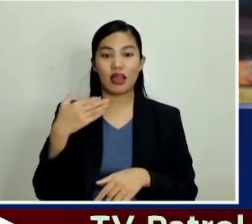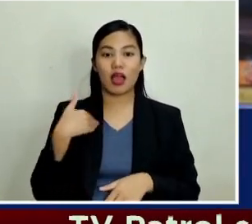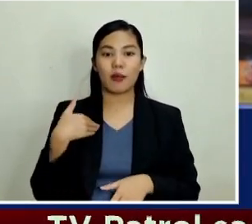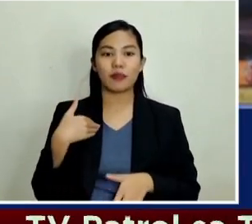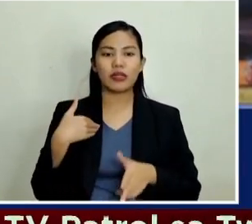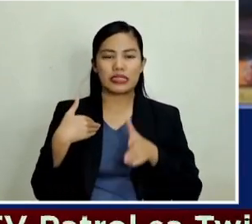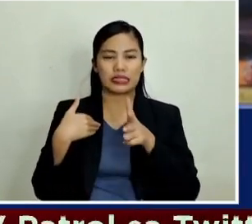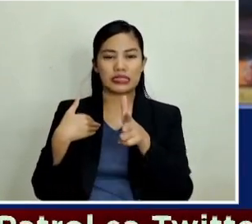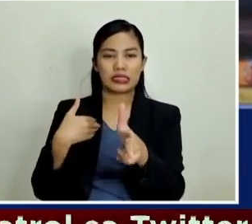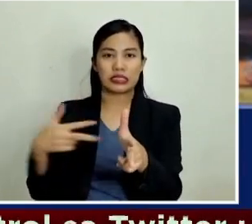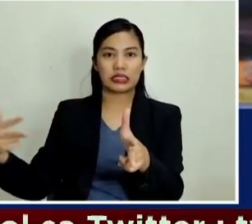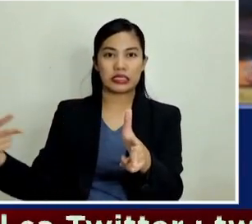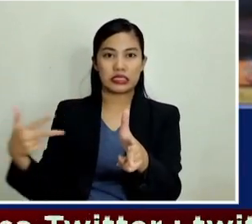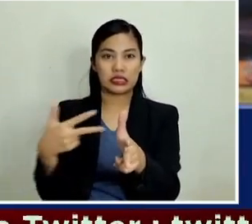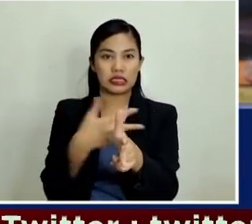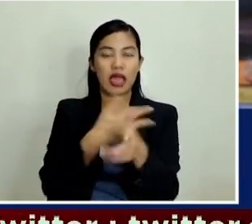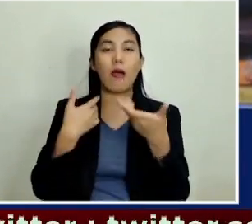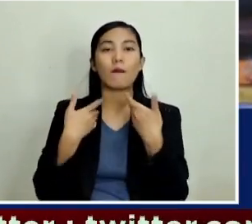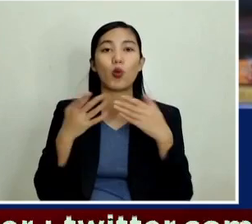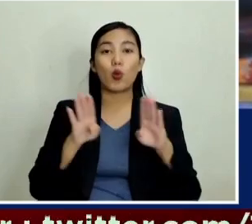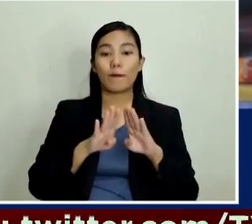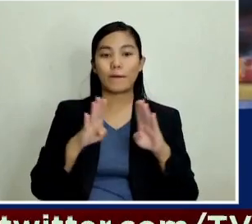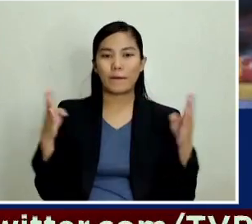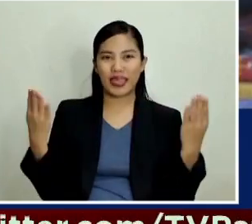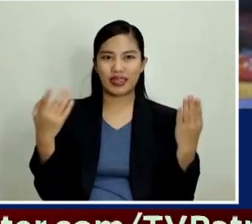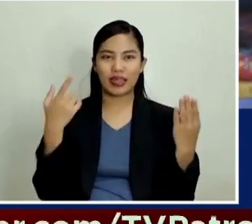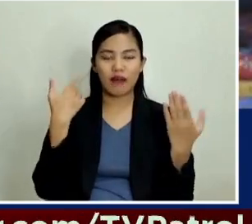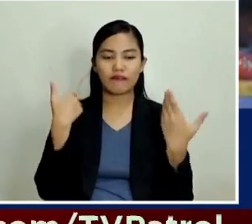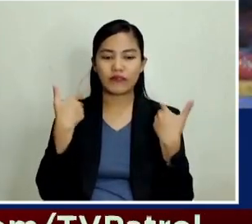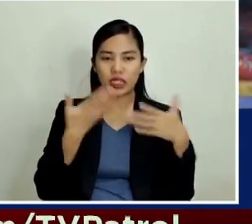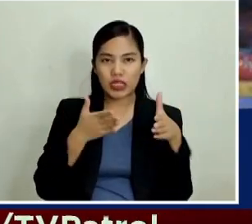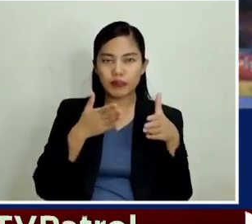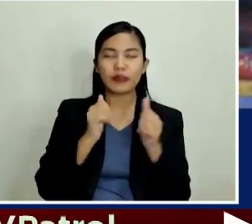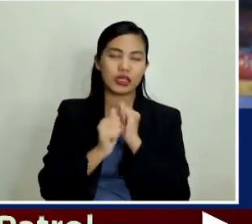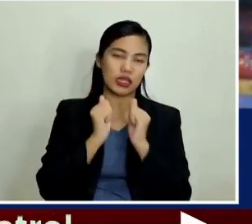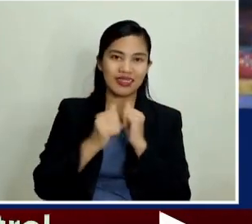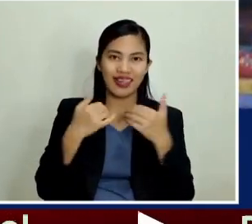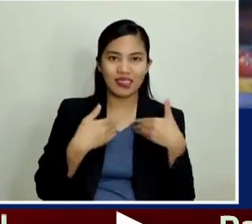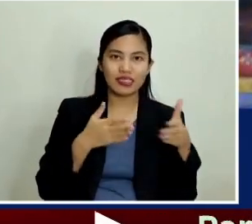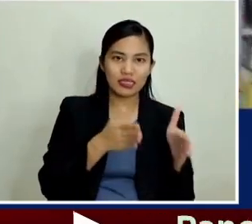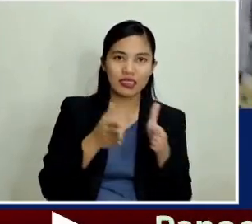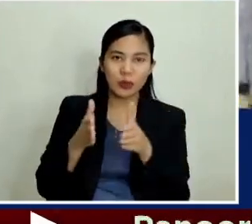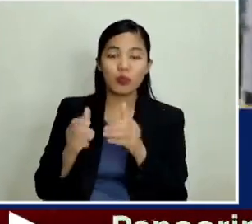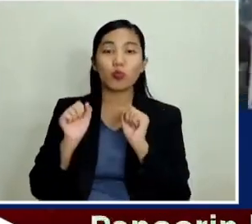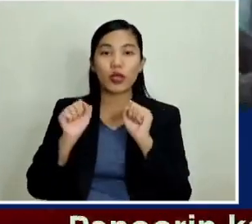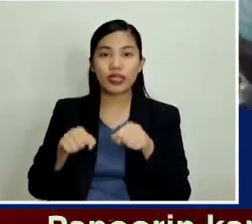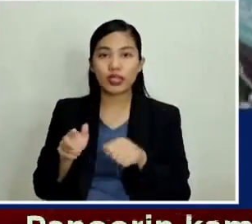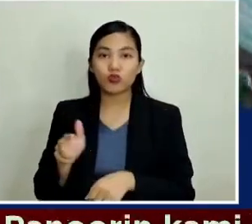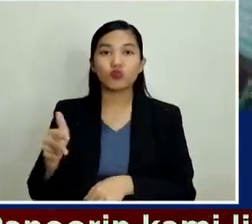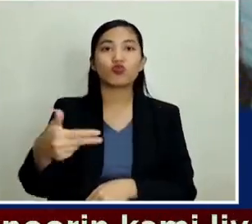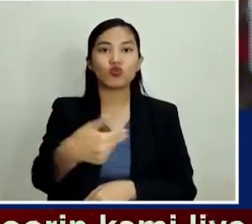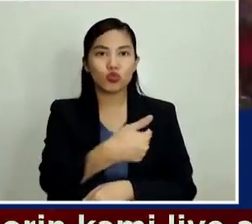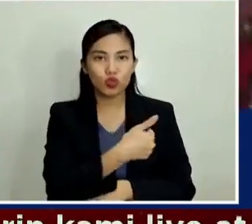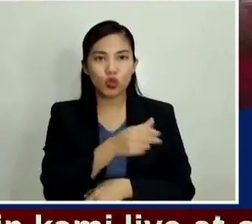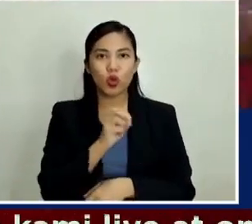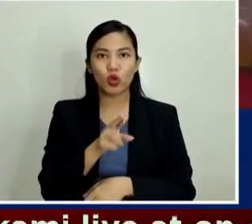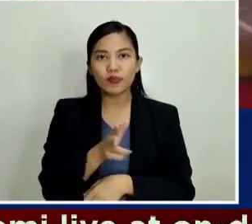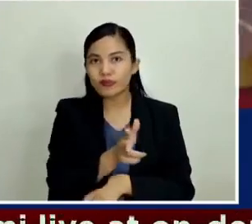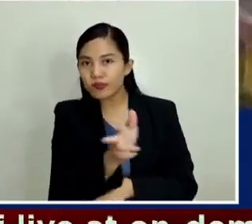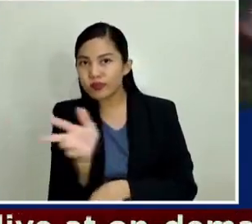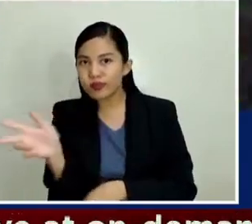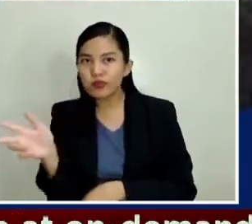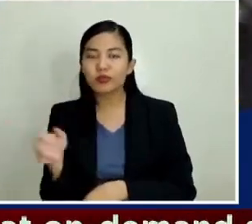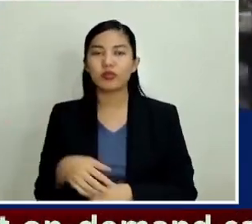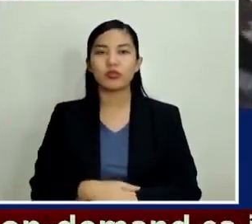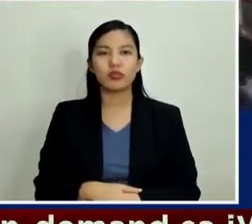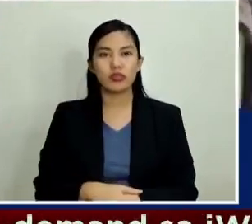open broken lines para po sila pwede mag-U-turn or kumanan o kaliwa. Pero nilinaw ng MMDA